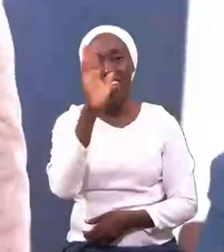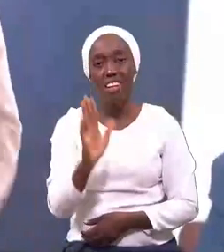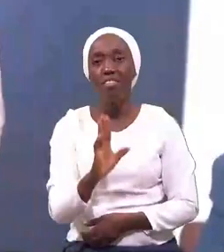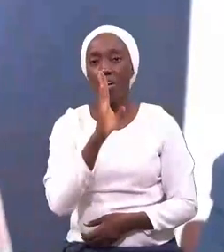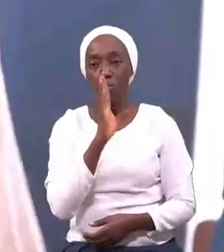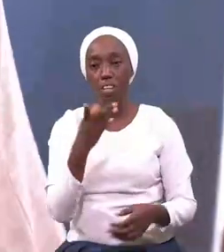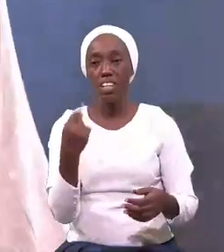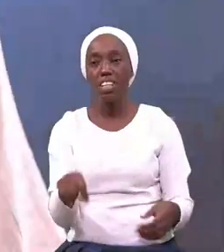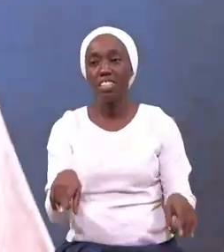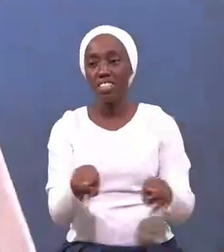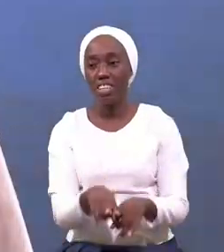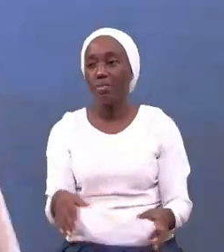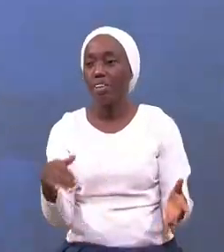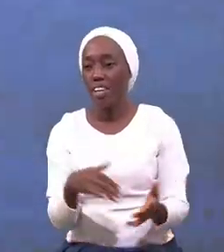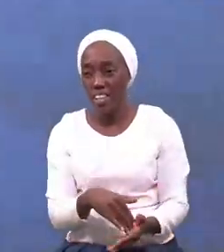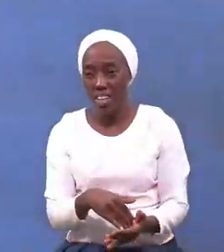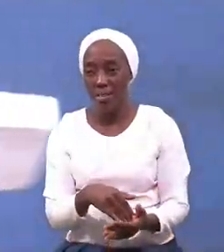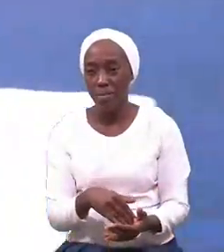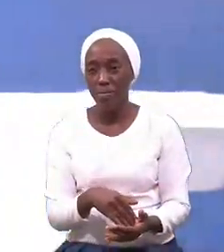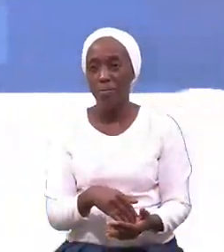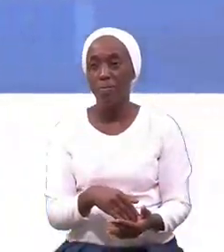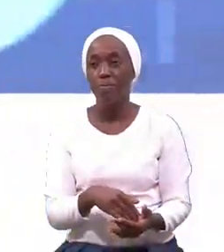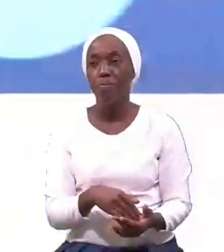Et tu ne seras plus jamais le même.